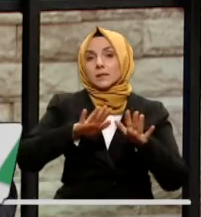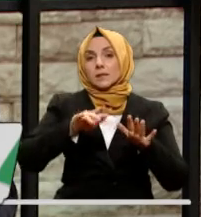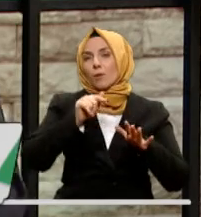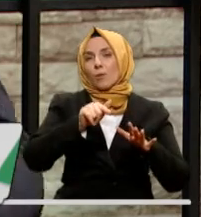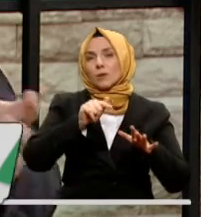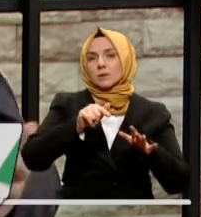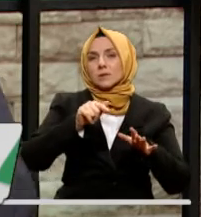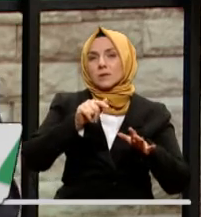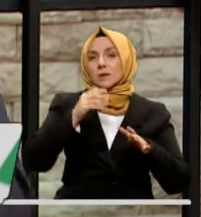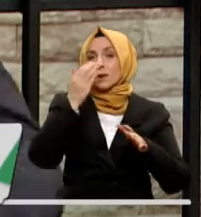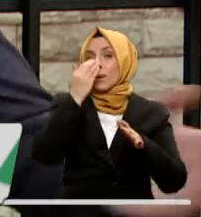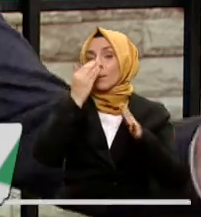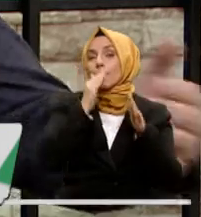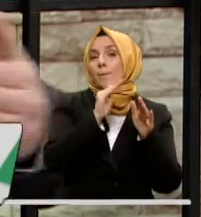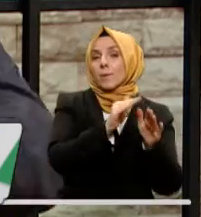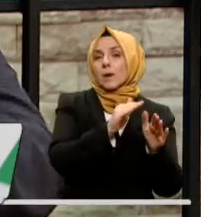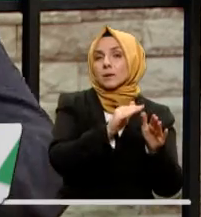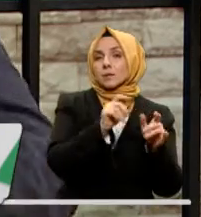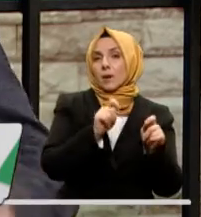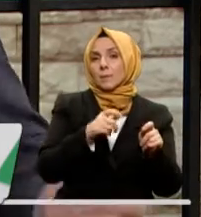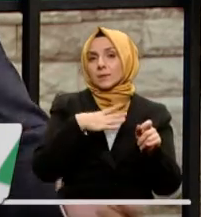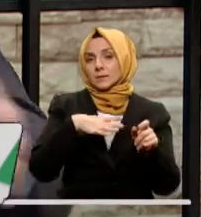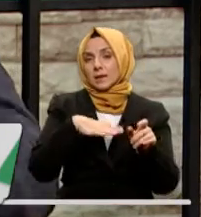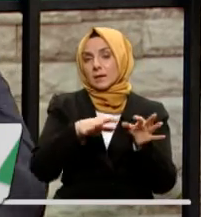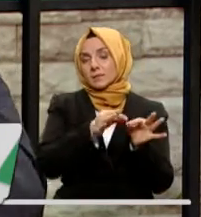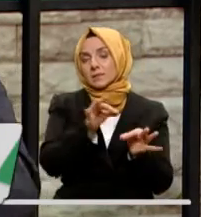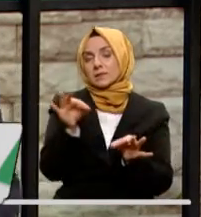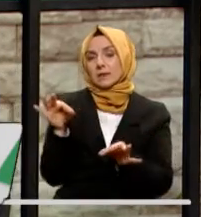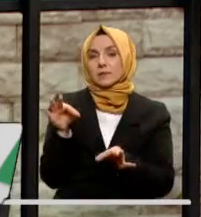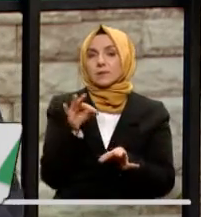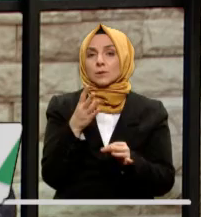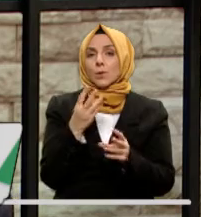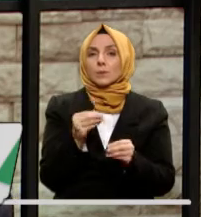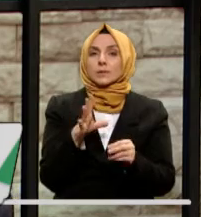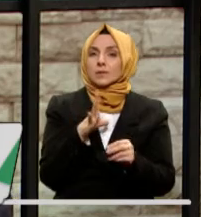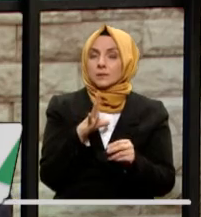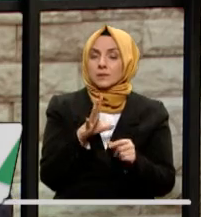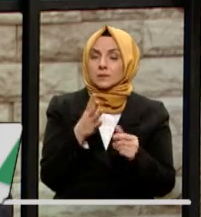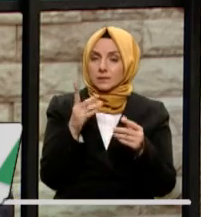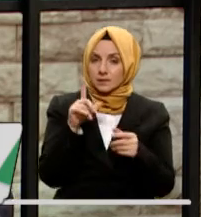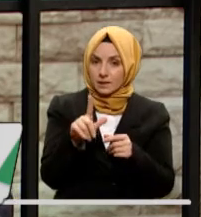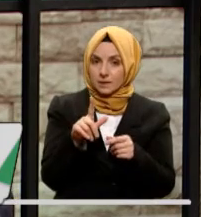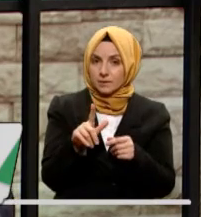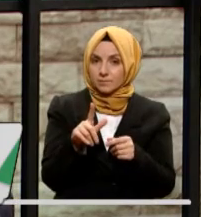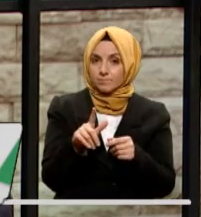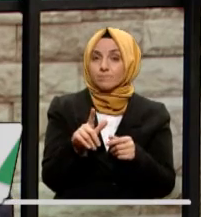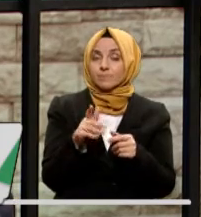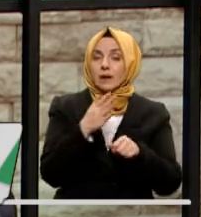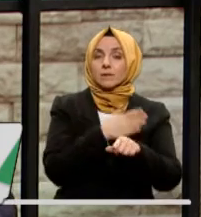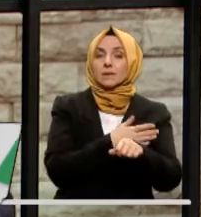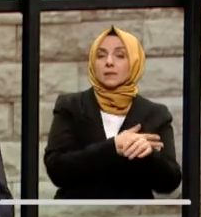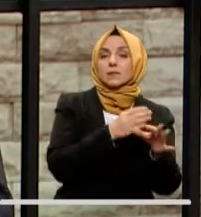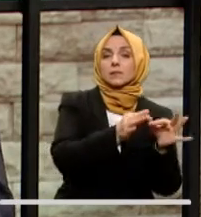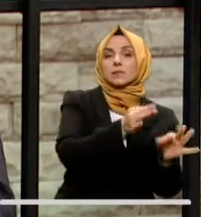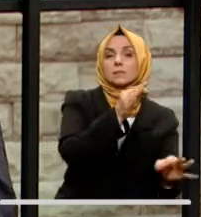muhtarlık gibi camilerimiz gibi her zaman Vatandaşlarımızın gelebilecekleri alanlar olması bilmeden